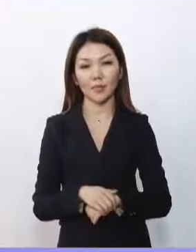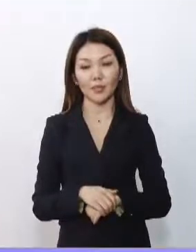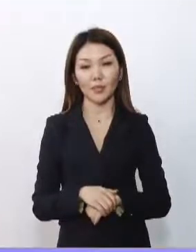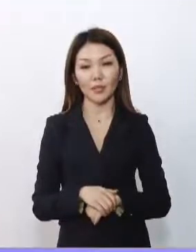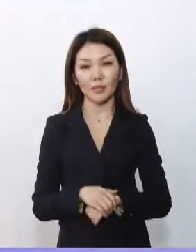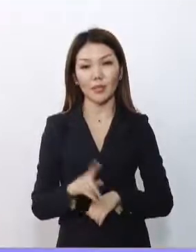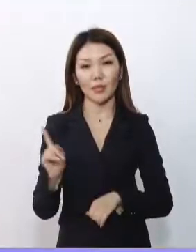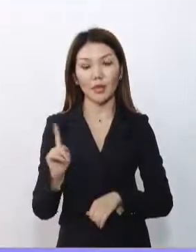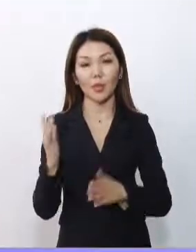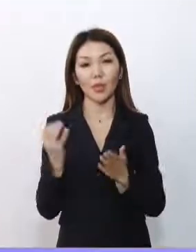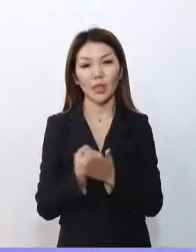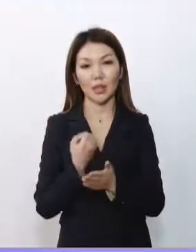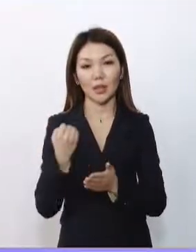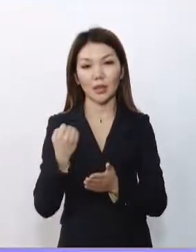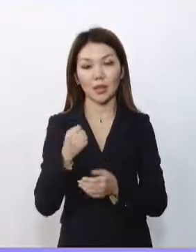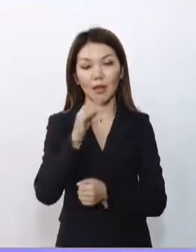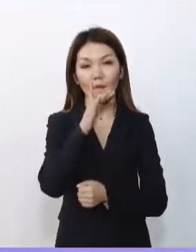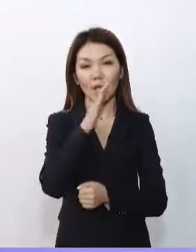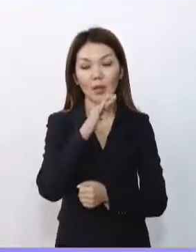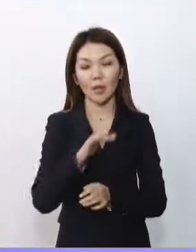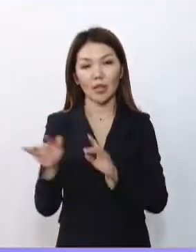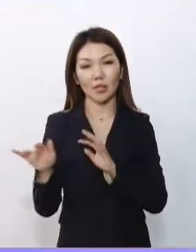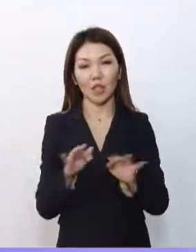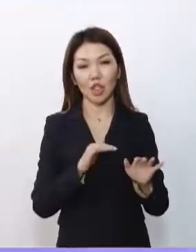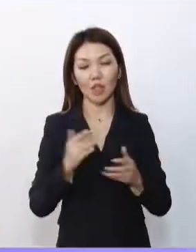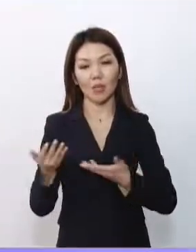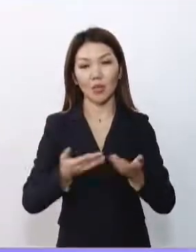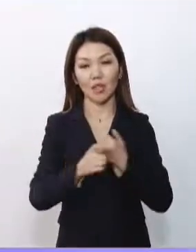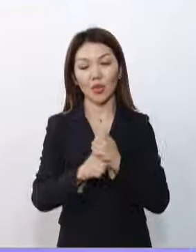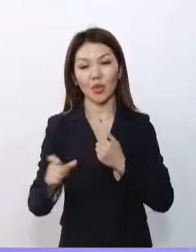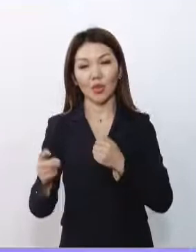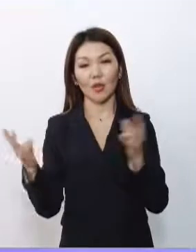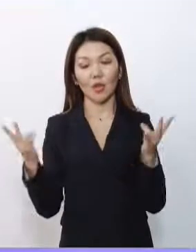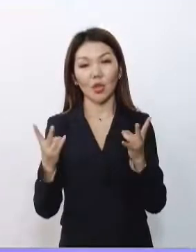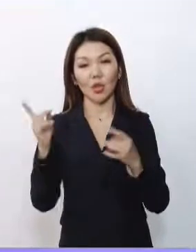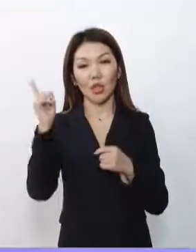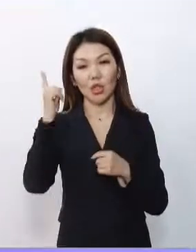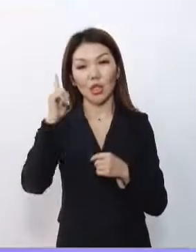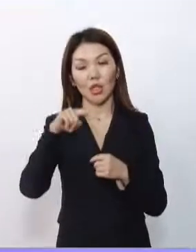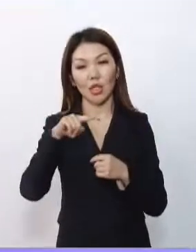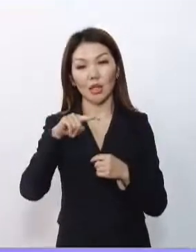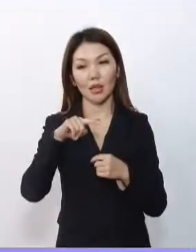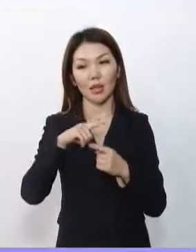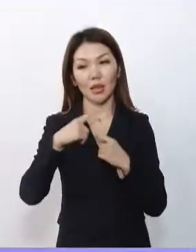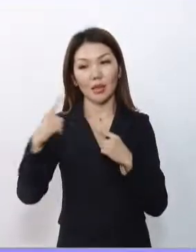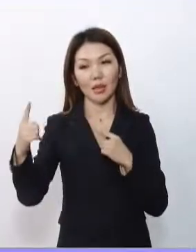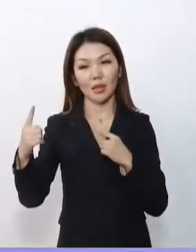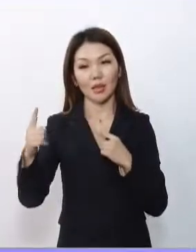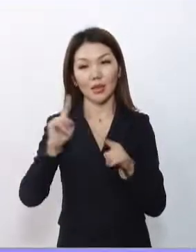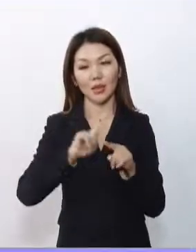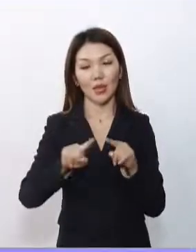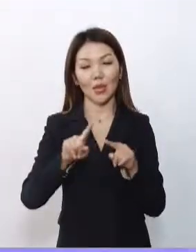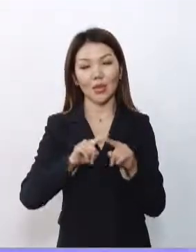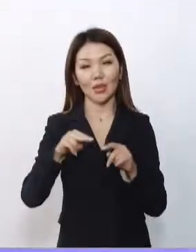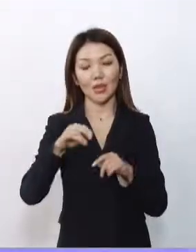чтобы найти время движения пешеходов нужно знать расстояние и скорость